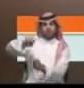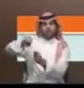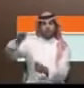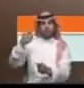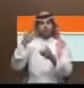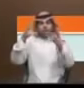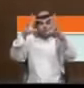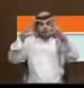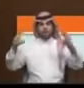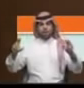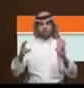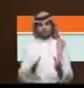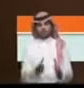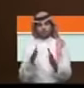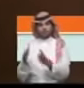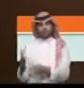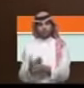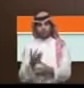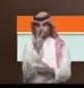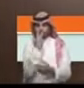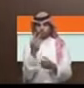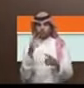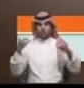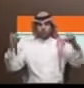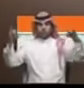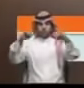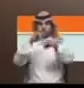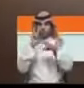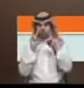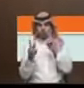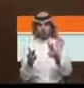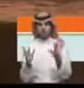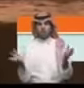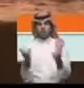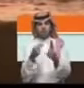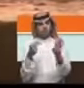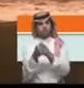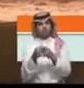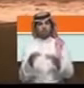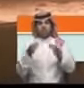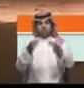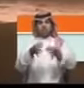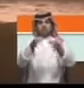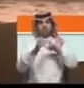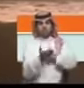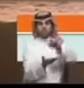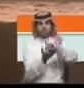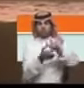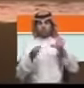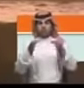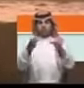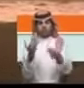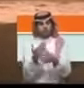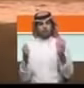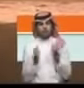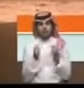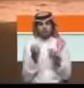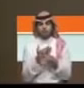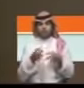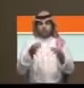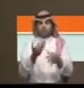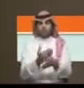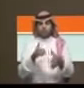من جهته قال موقع لرصد حركة السفر الجوي إنه تم إلغاء وتأجيل آلاف الرحلات الجوية، إضافة لتعطل